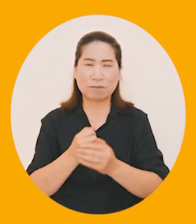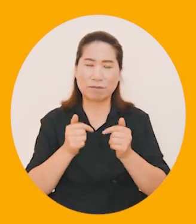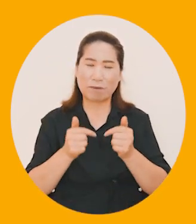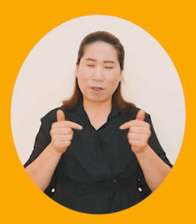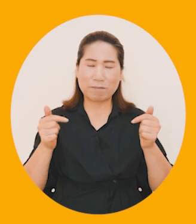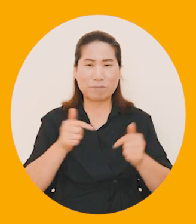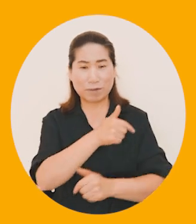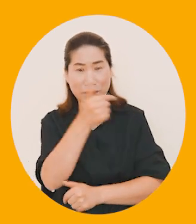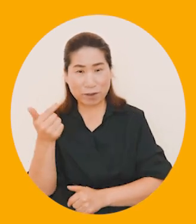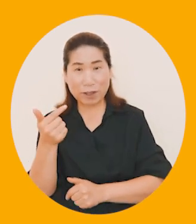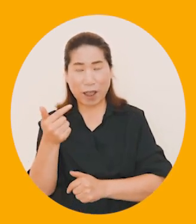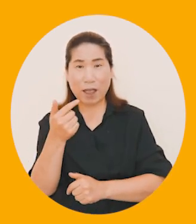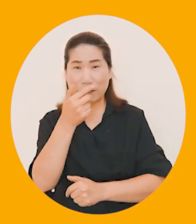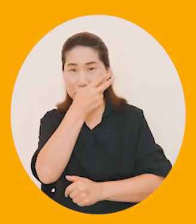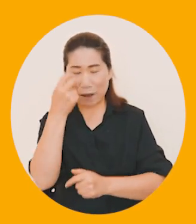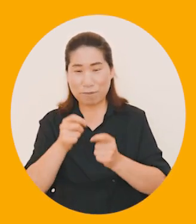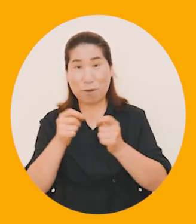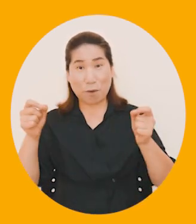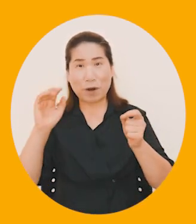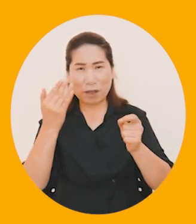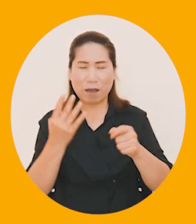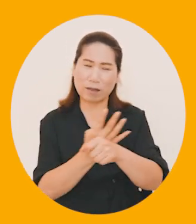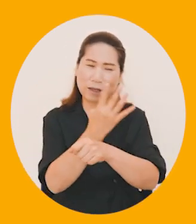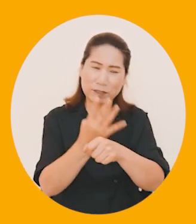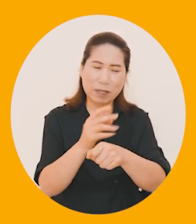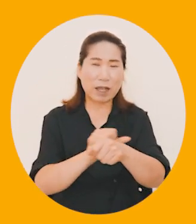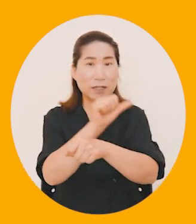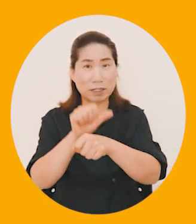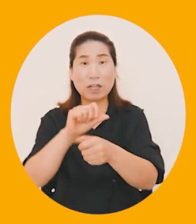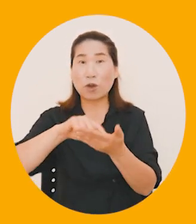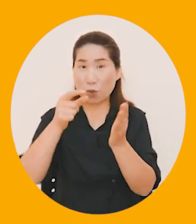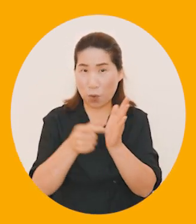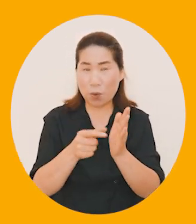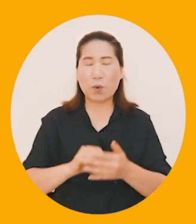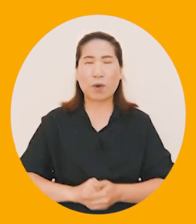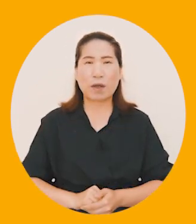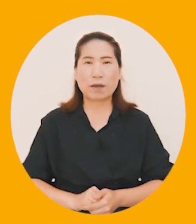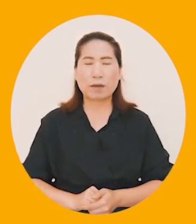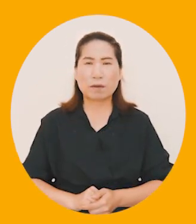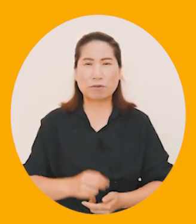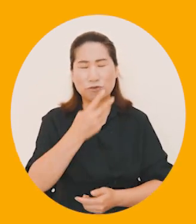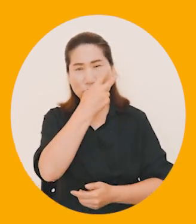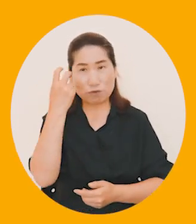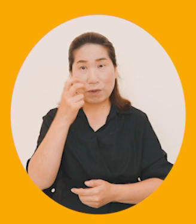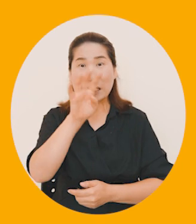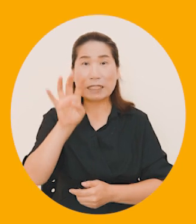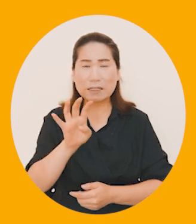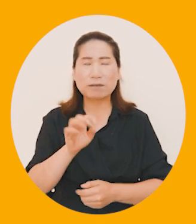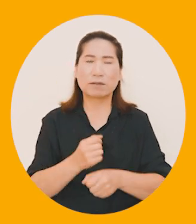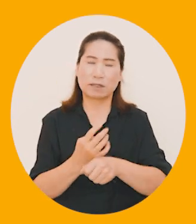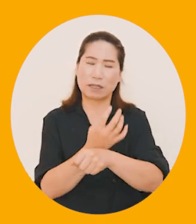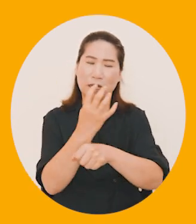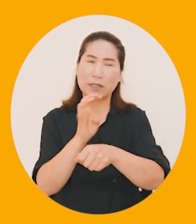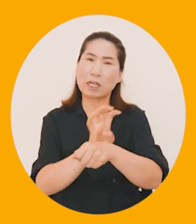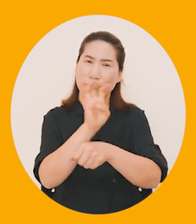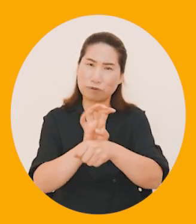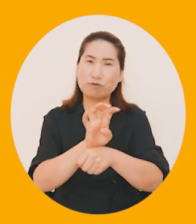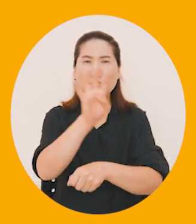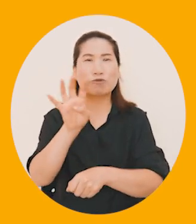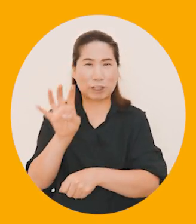점점 저녁에 더 오래 잠을 자는데 약 4시간에서 5시간 정도입니다. 수면 주기는 약 40분